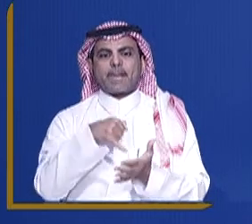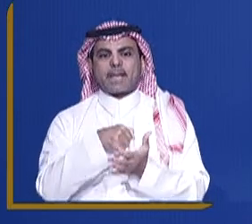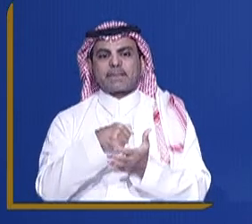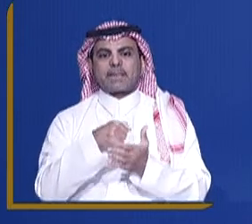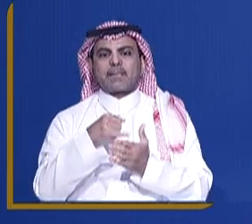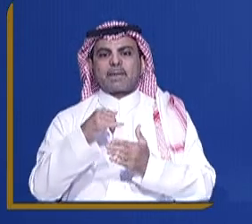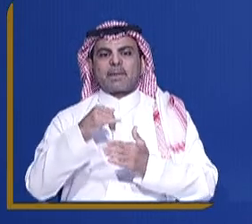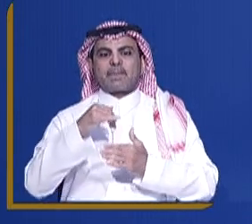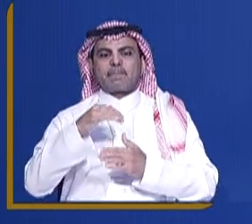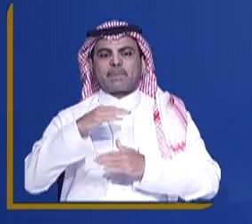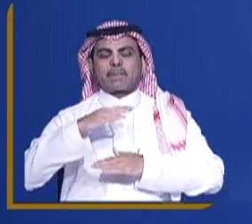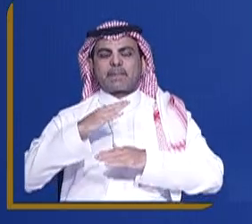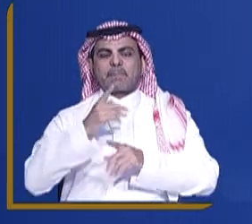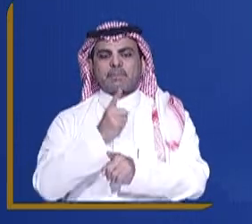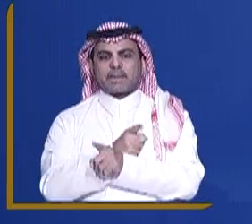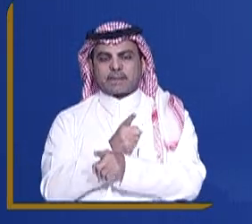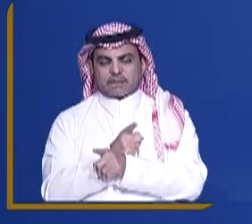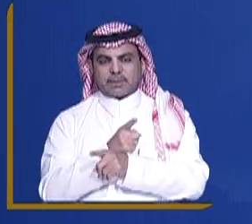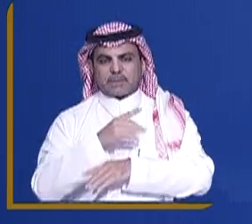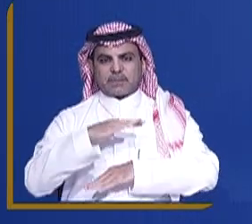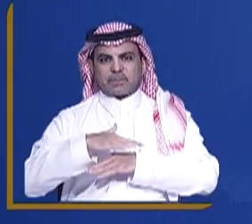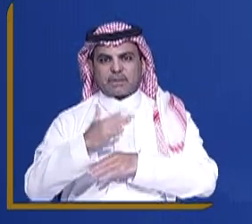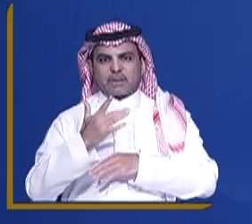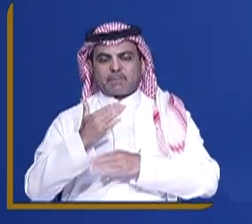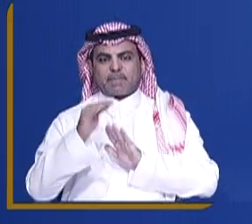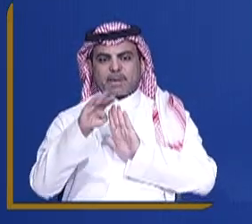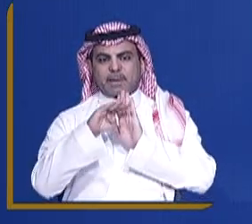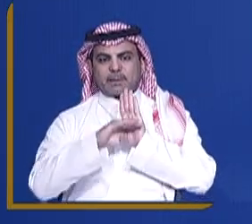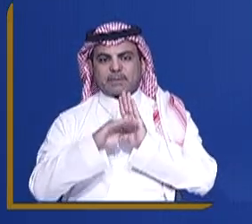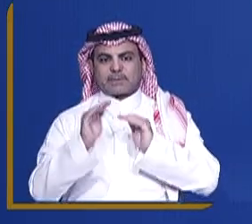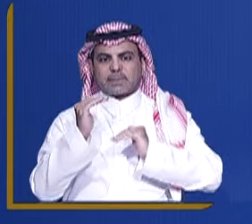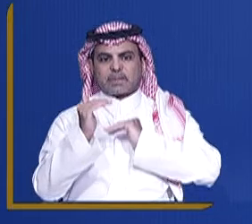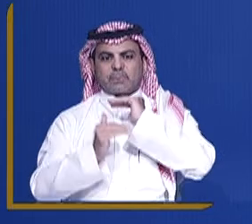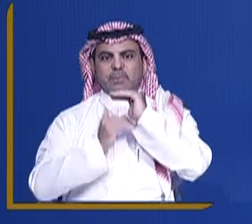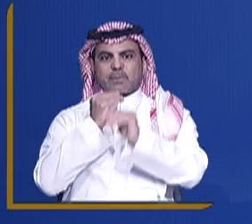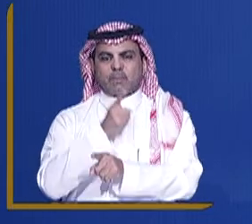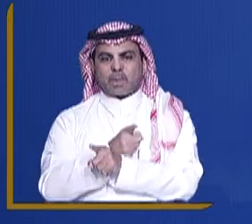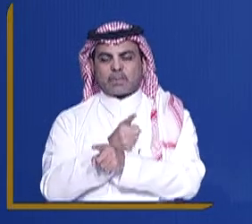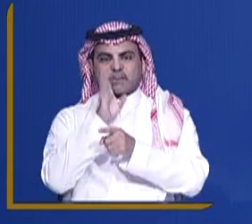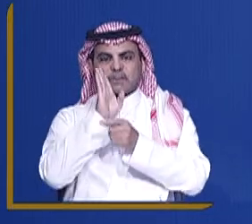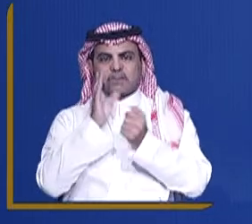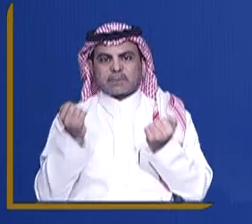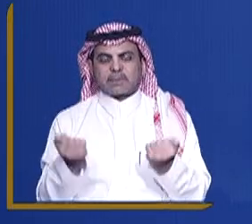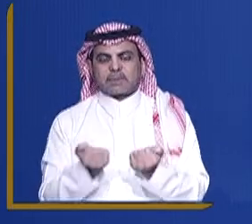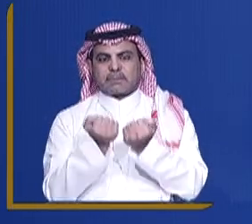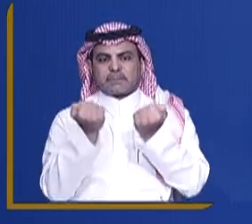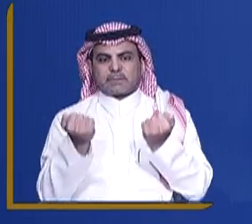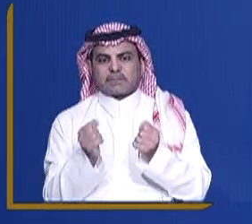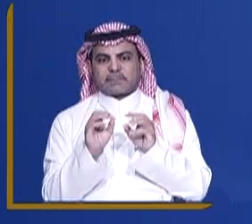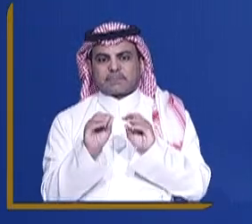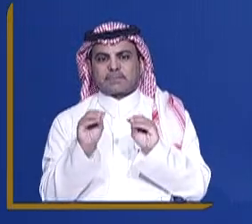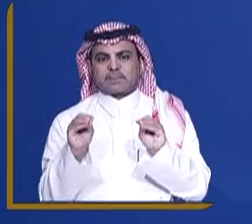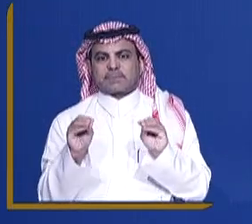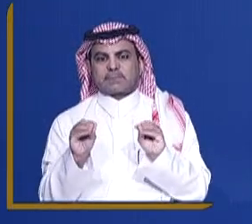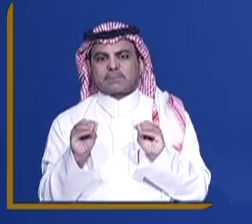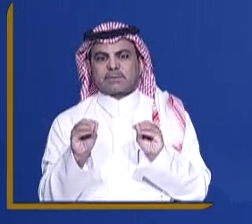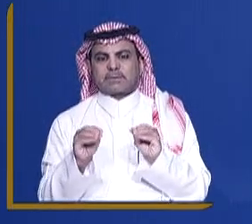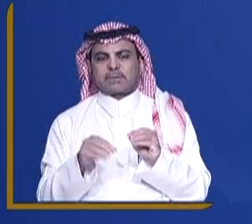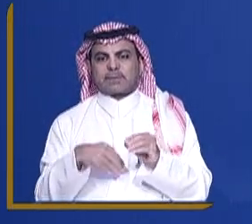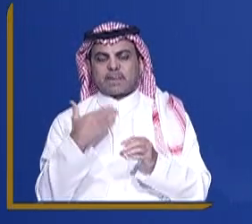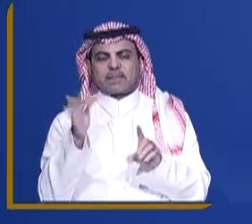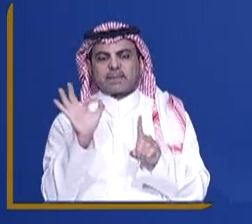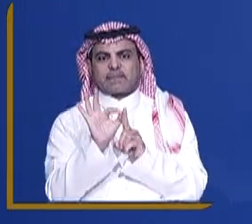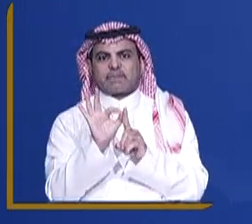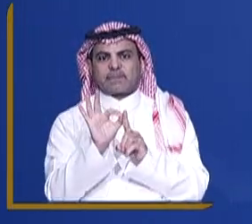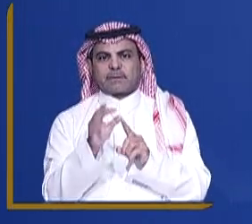المعلمين، وبرنامج الاستثمار الأمثل وتطوير المعلم وتدريبه حيكون جزء تحت منظومة متكاملة، الهدف